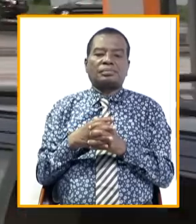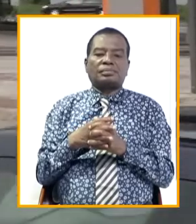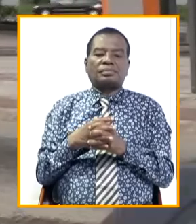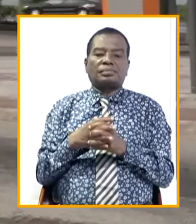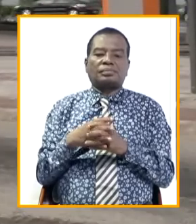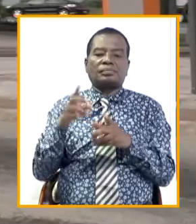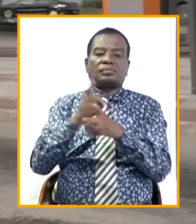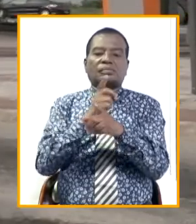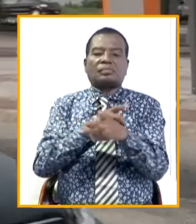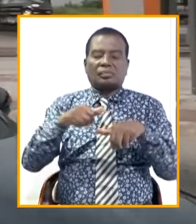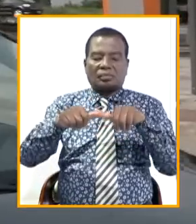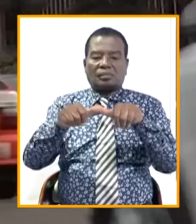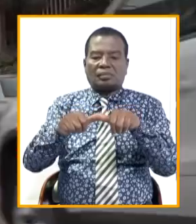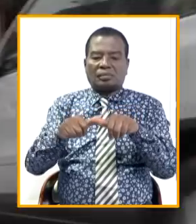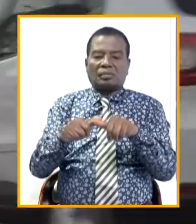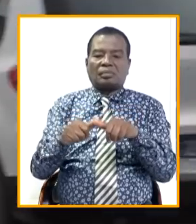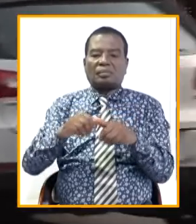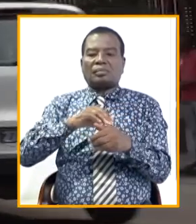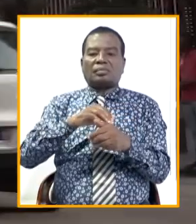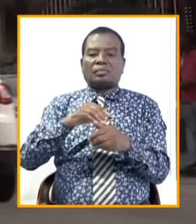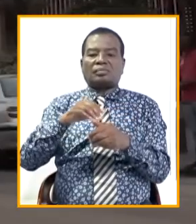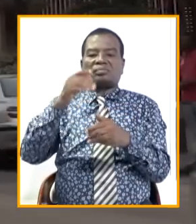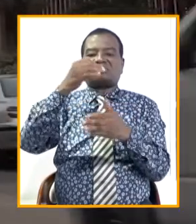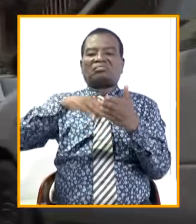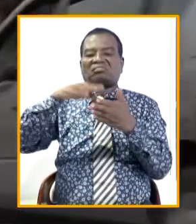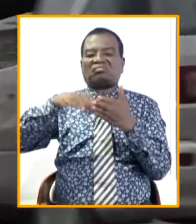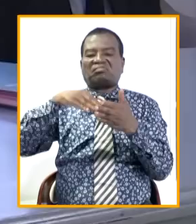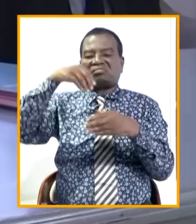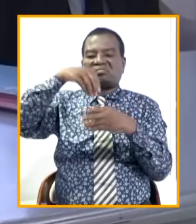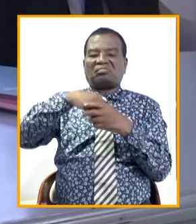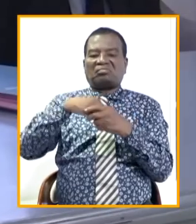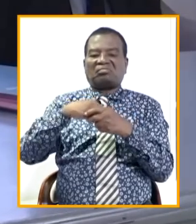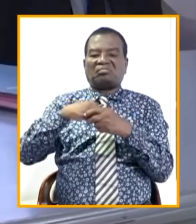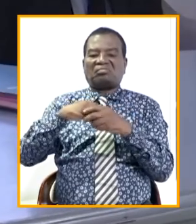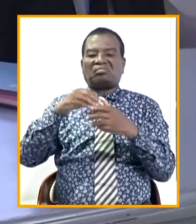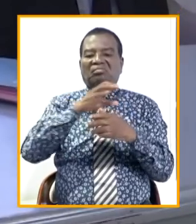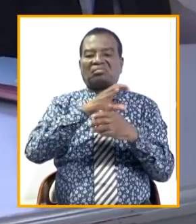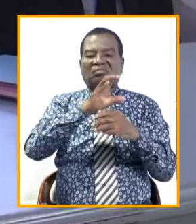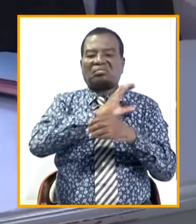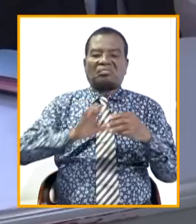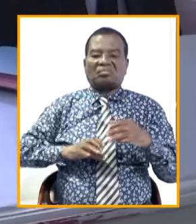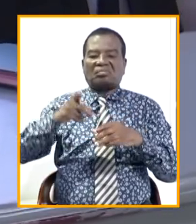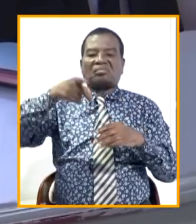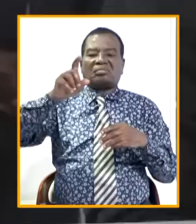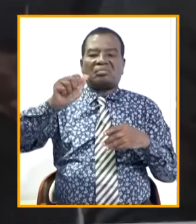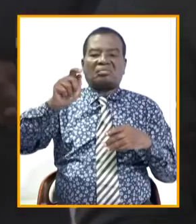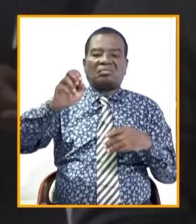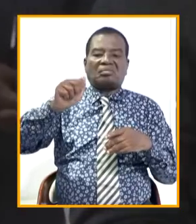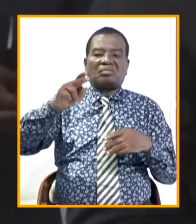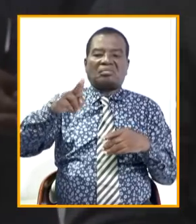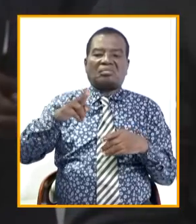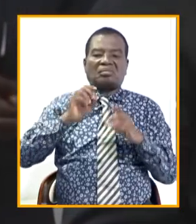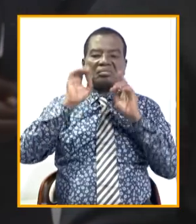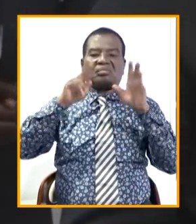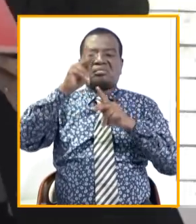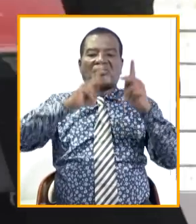Le développement durable se dessine dans la commune du Plateau. Le maire Jacques Ewo et le délégué d'un concepteur français d'éclairage